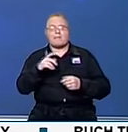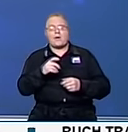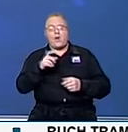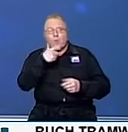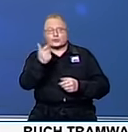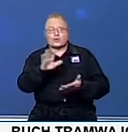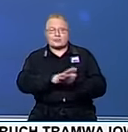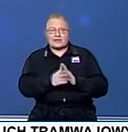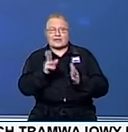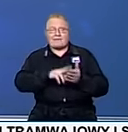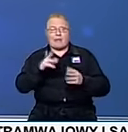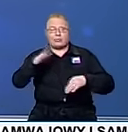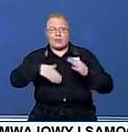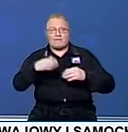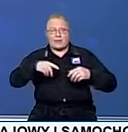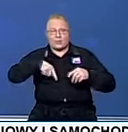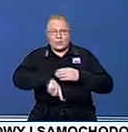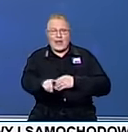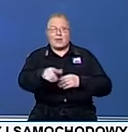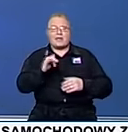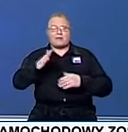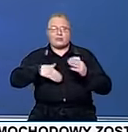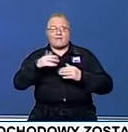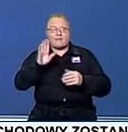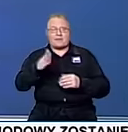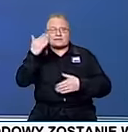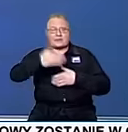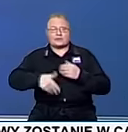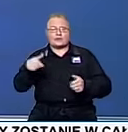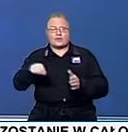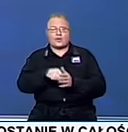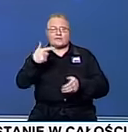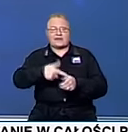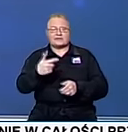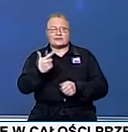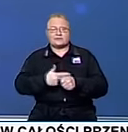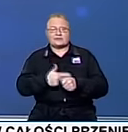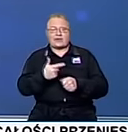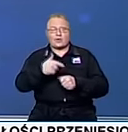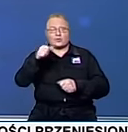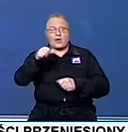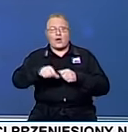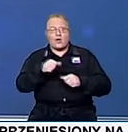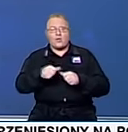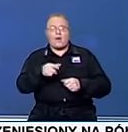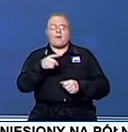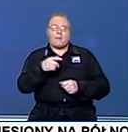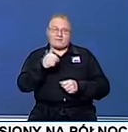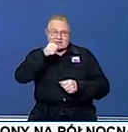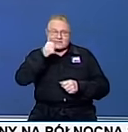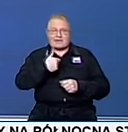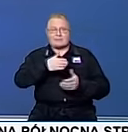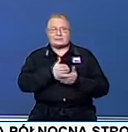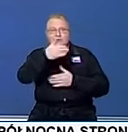ogłosiła przetarg na budowę tunelu i choć inwestycja ma być zakończona najpóźniej do 2022 roku, to już teraz nazywana jest przez łodzian małym